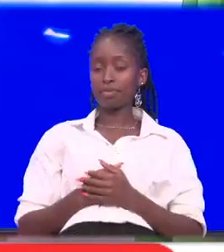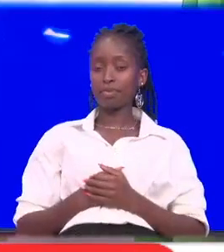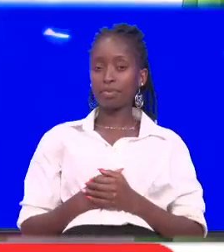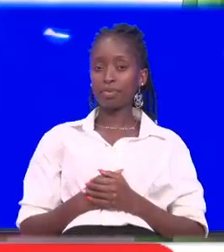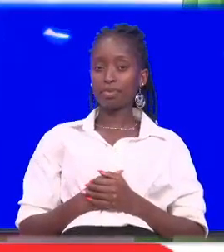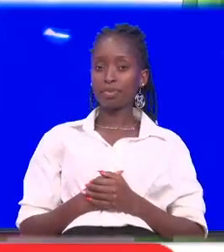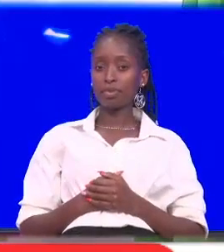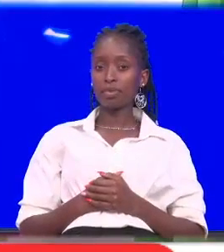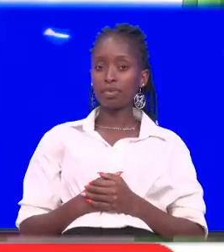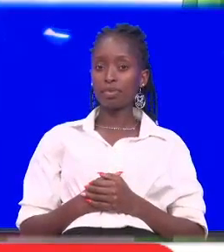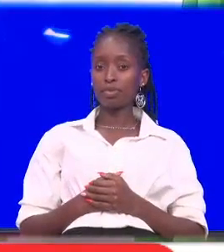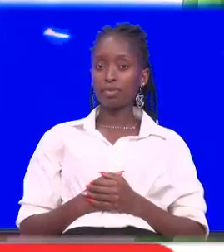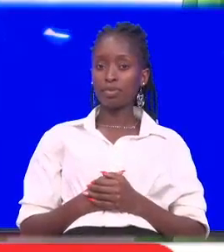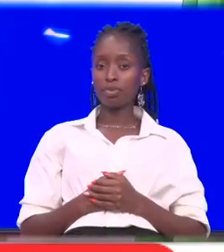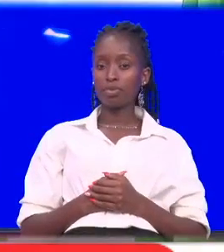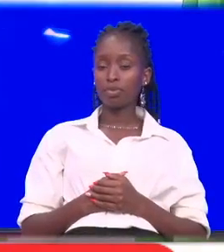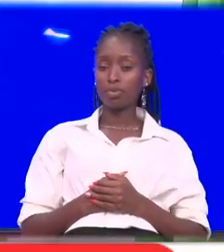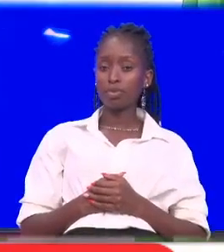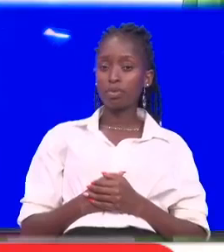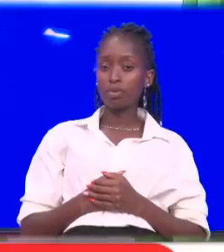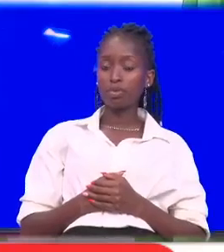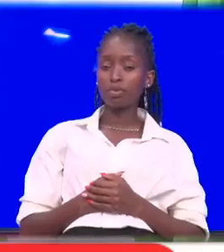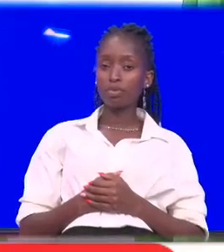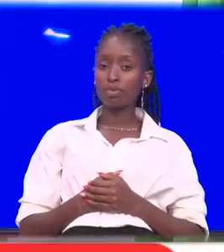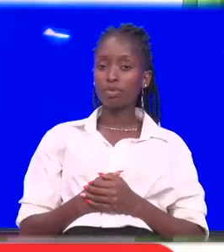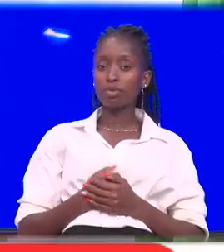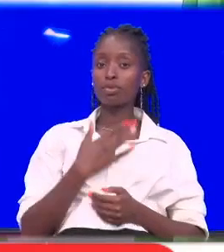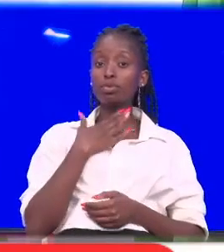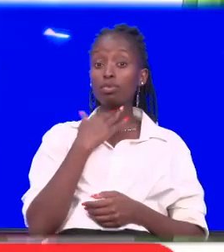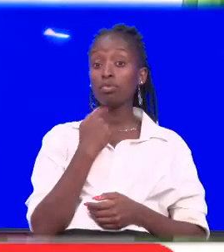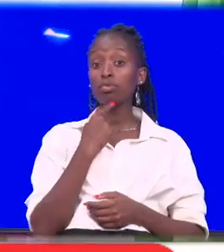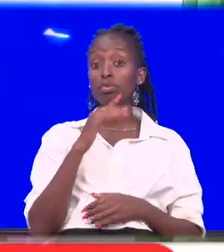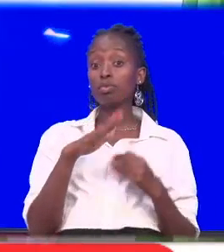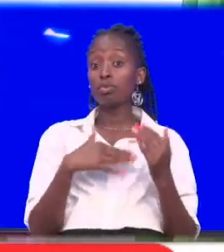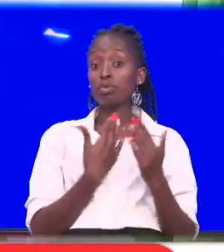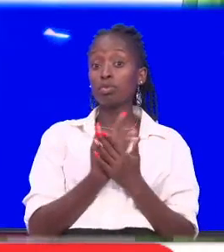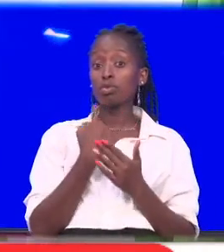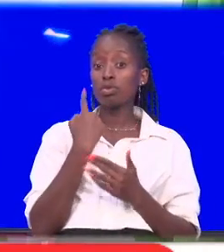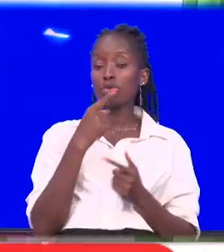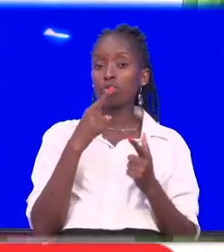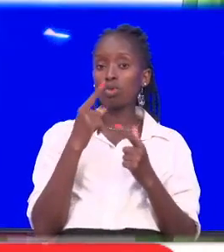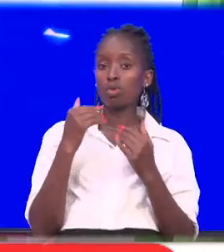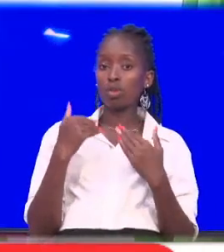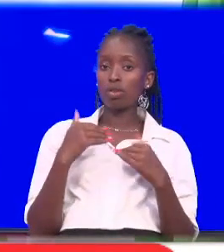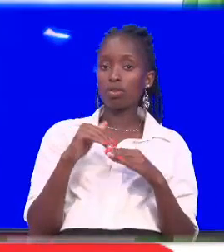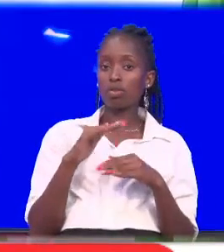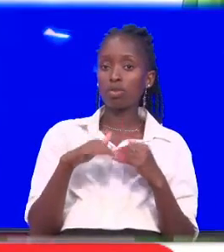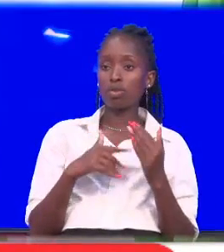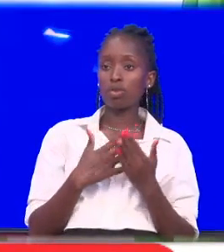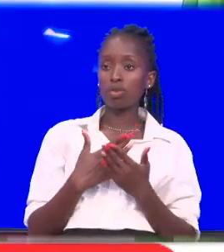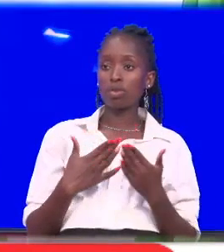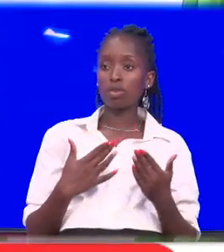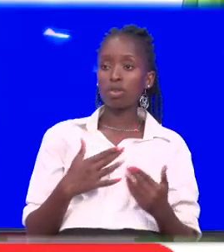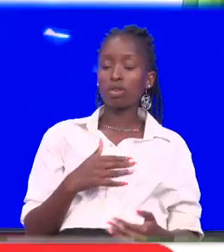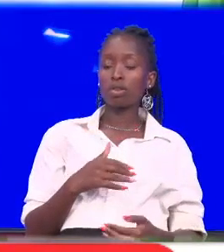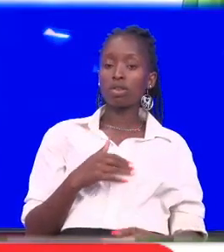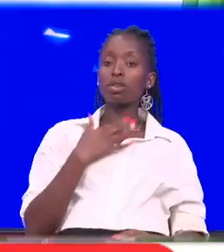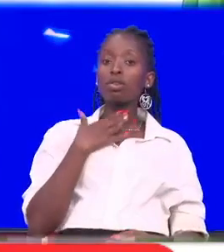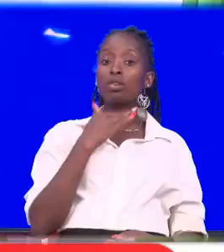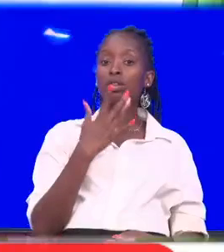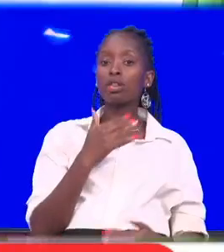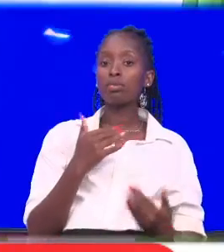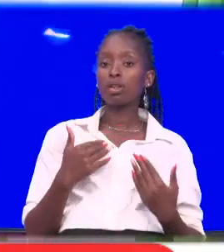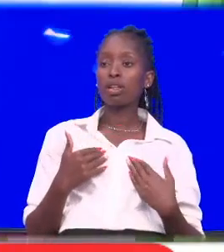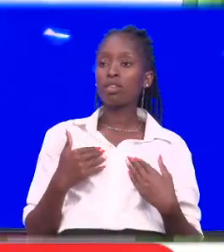Naagiza ya kwamba wote ambao wameenda study leave bila idhini warudi kazini